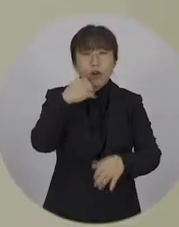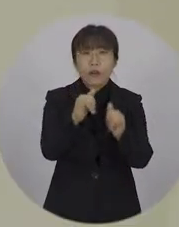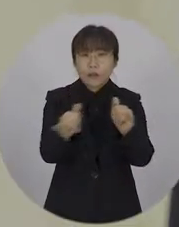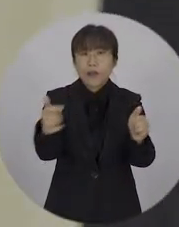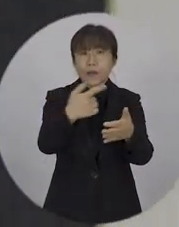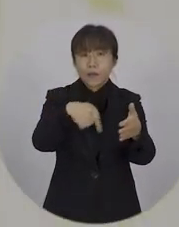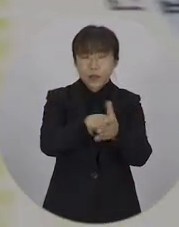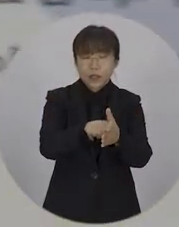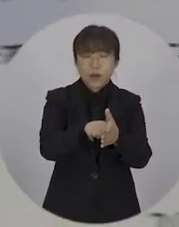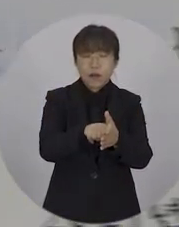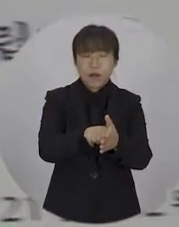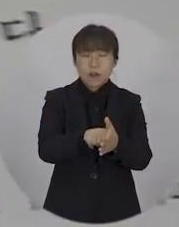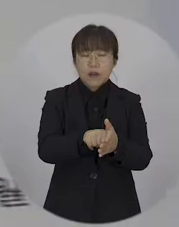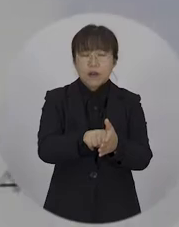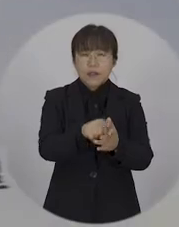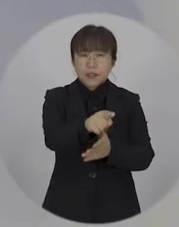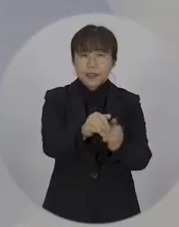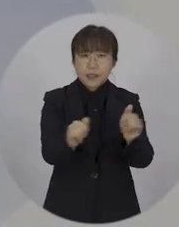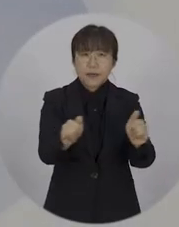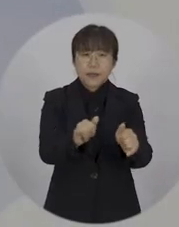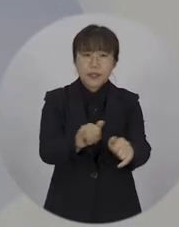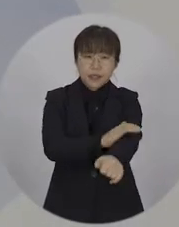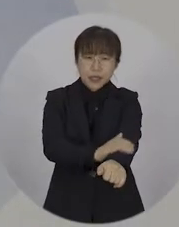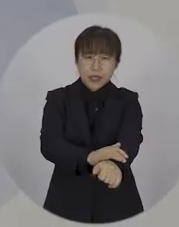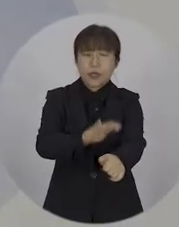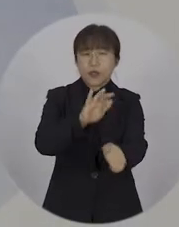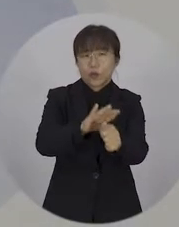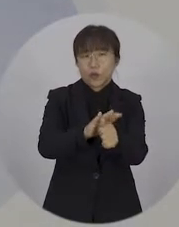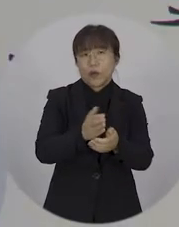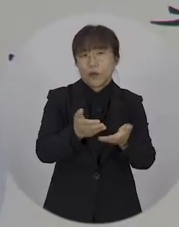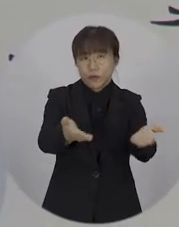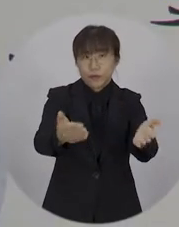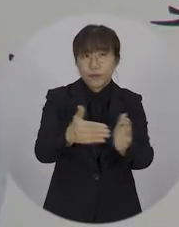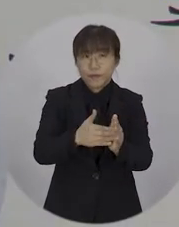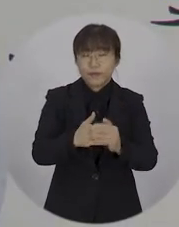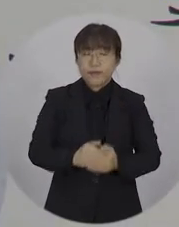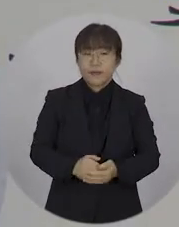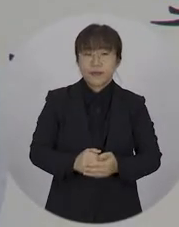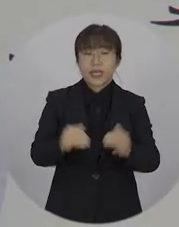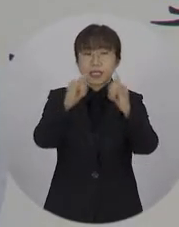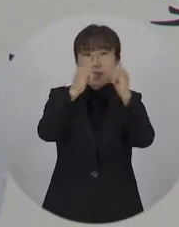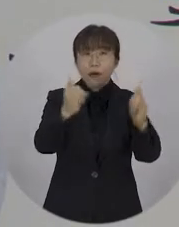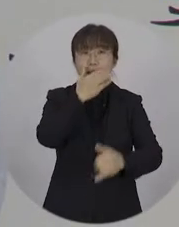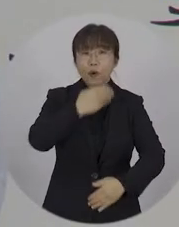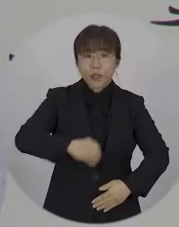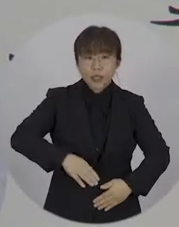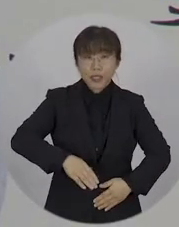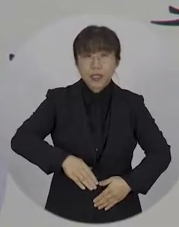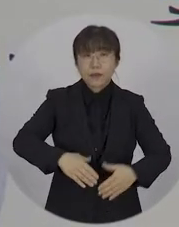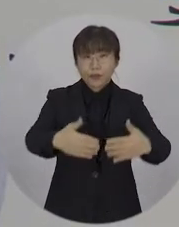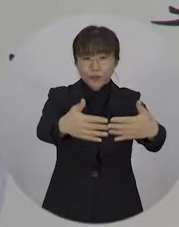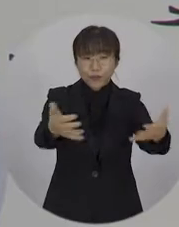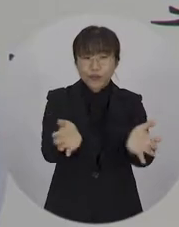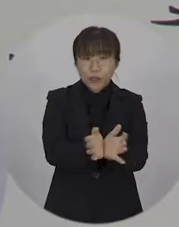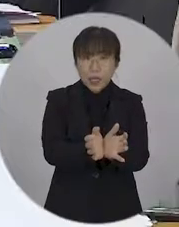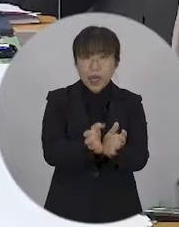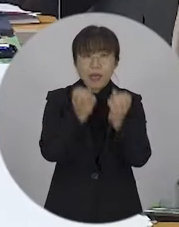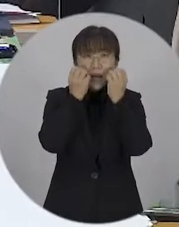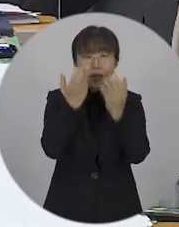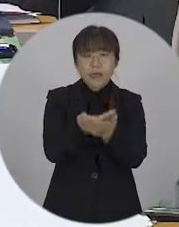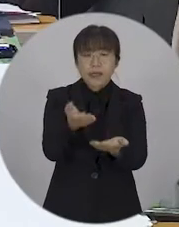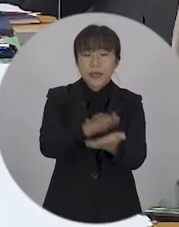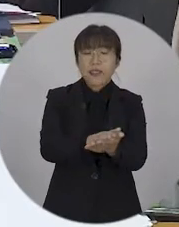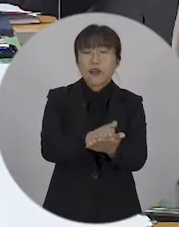추진해 취약계층 주민들이 위기 상황을 극복할 수 있도록 지원했습니다. 또 사회복지 분야 제도 개선